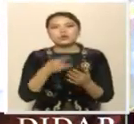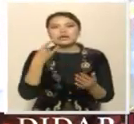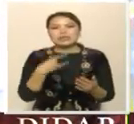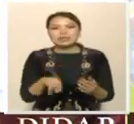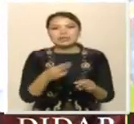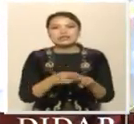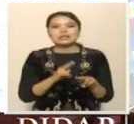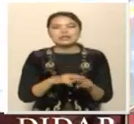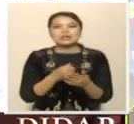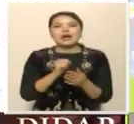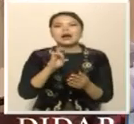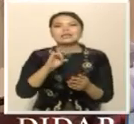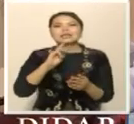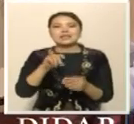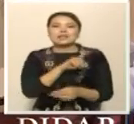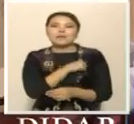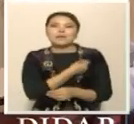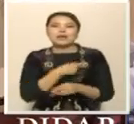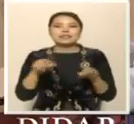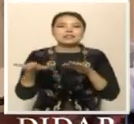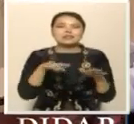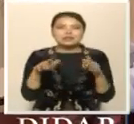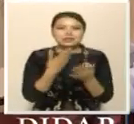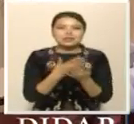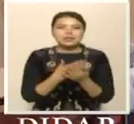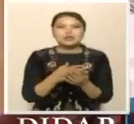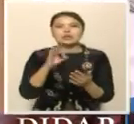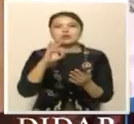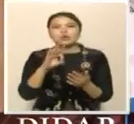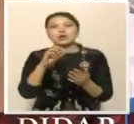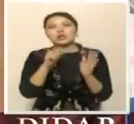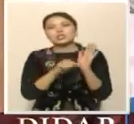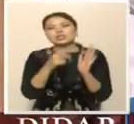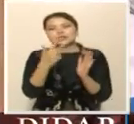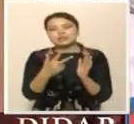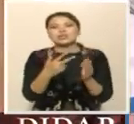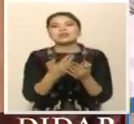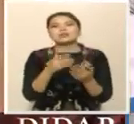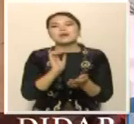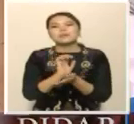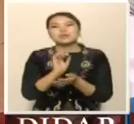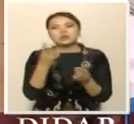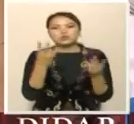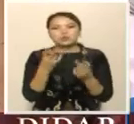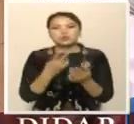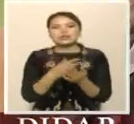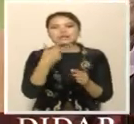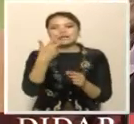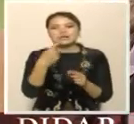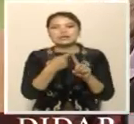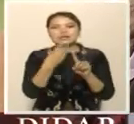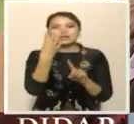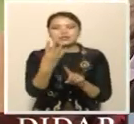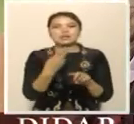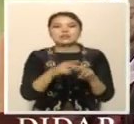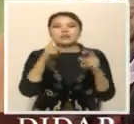0263 нысаны бойынша денсаулық паспорты, 0063 нысаны бойынша денсаулық жағдайы туралы құжат және 3-4 форматындағы суреттің